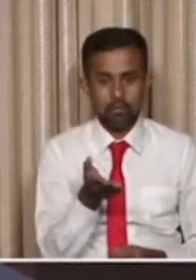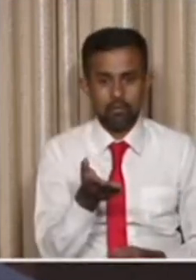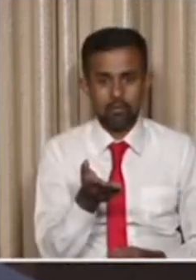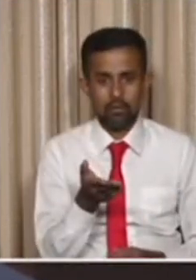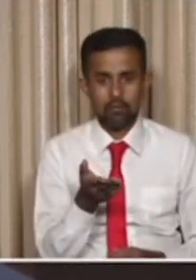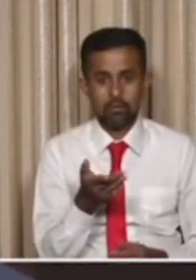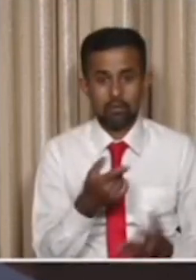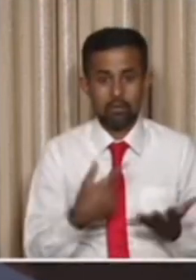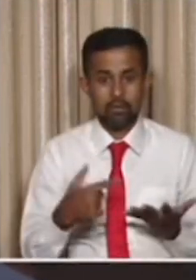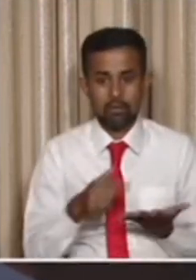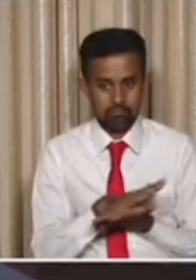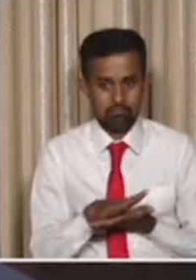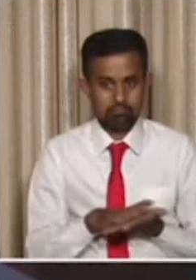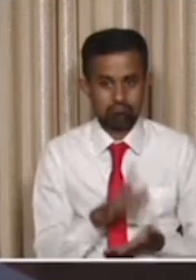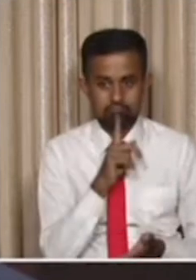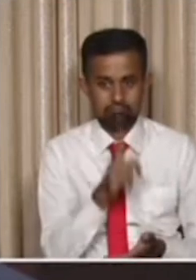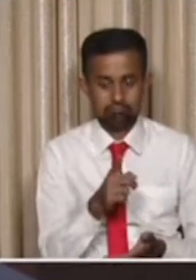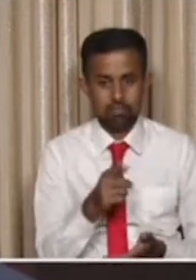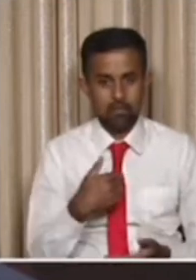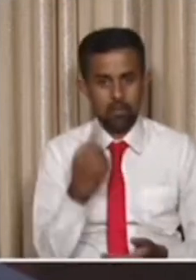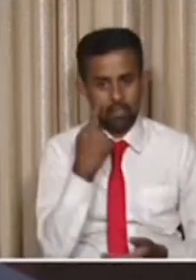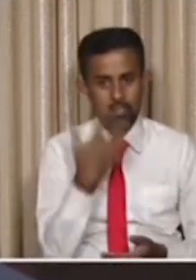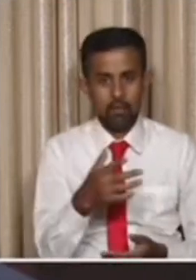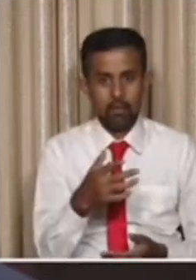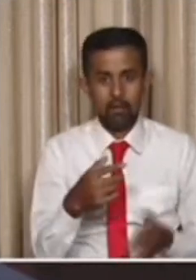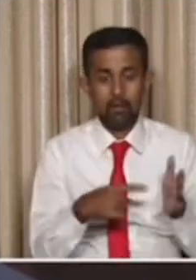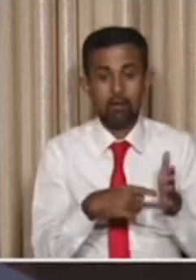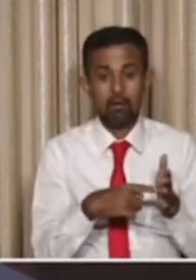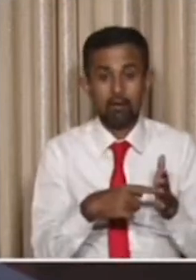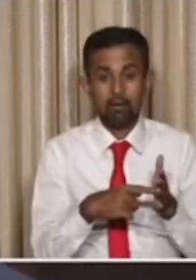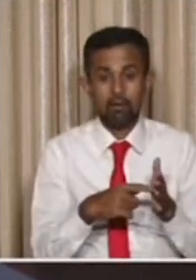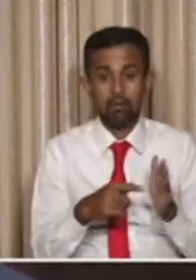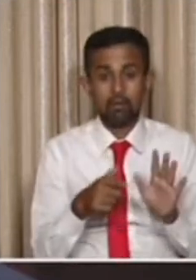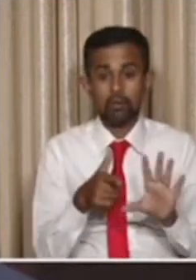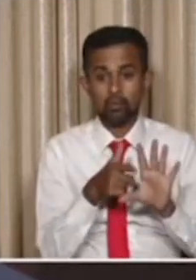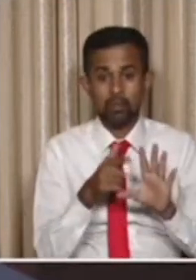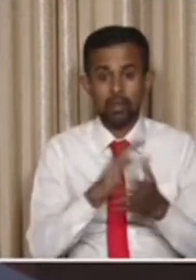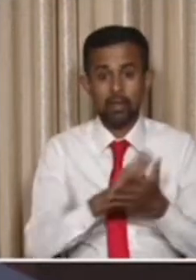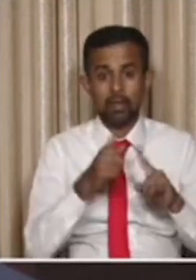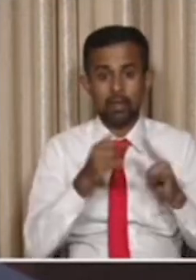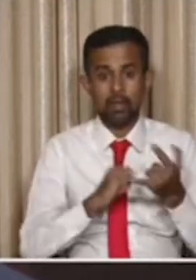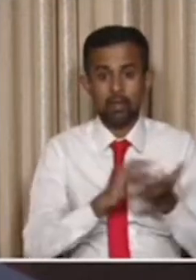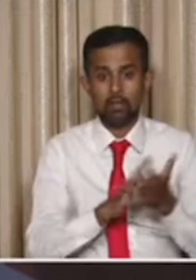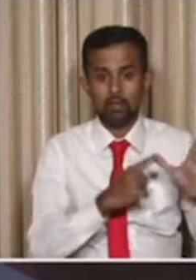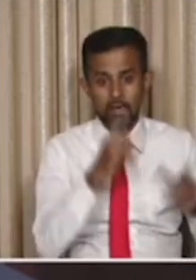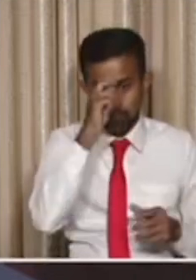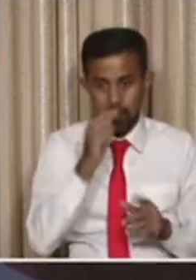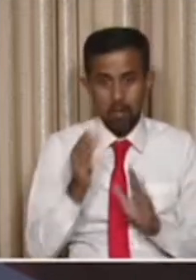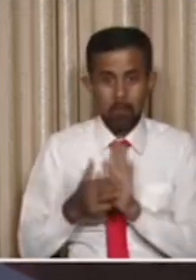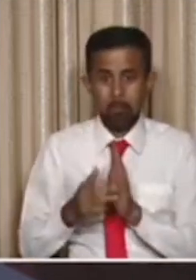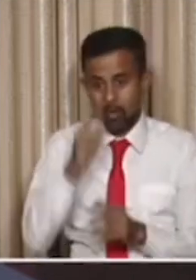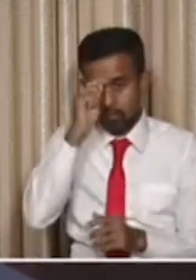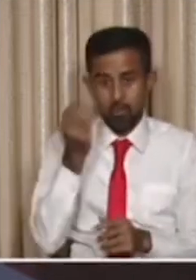පොඩ්ඩක් කරුණු පැහැදිලි කරන්න. මම දැක්ක රූප රාමු වල විශේෂයෙන්ම හේෂ මන්ත්‍රීතුමයි මරික්කාර